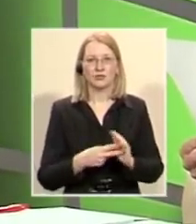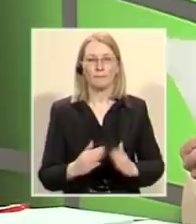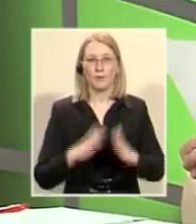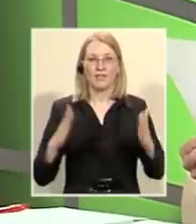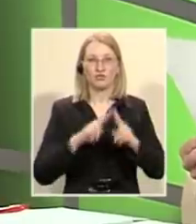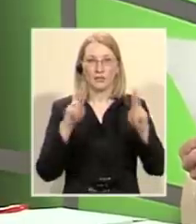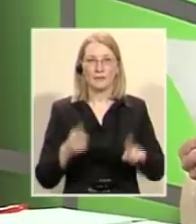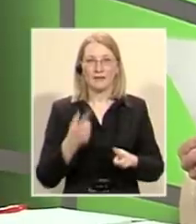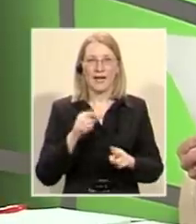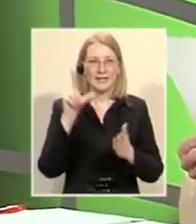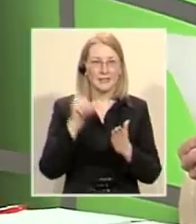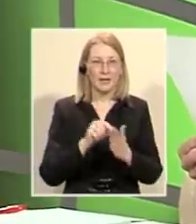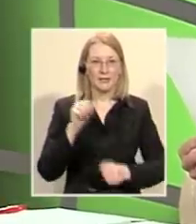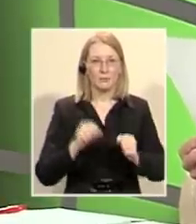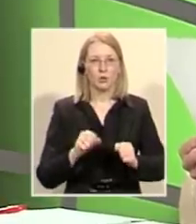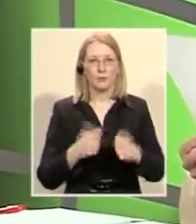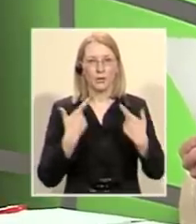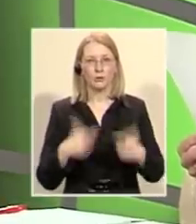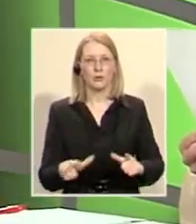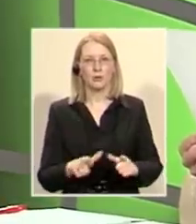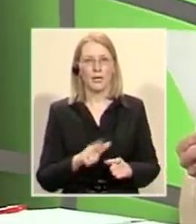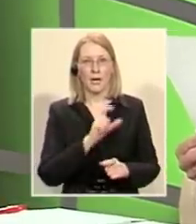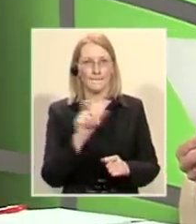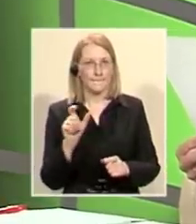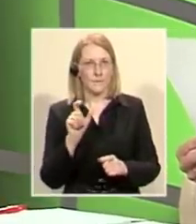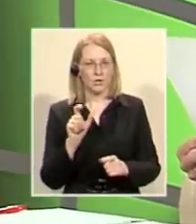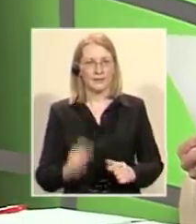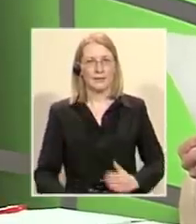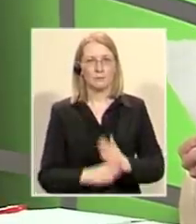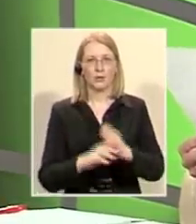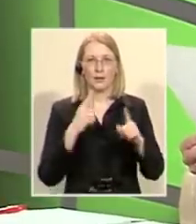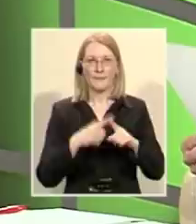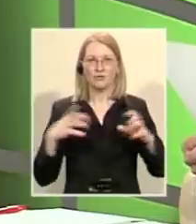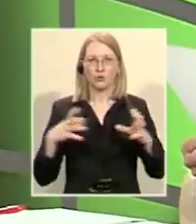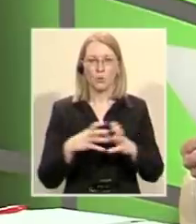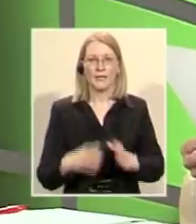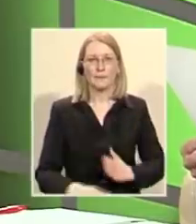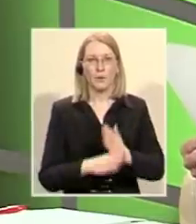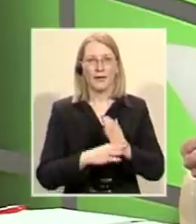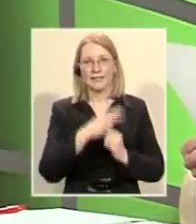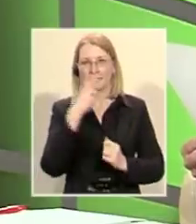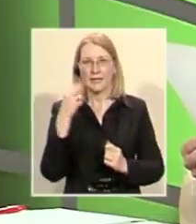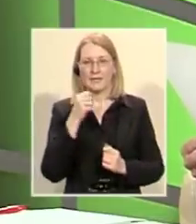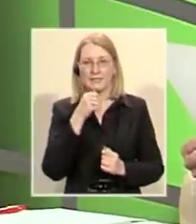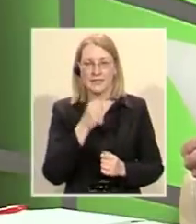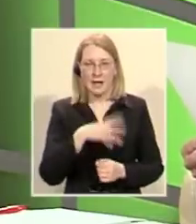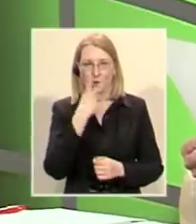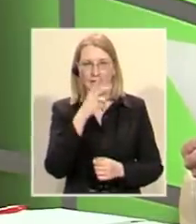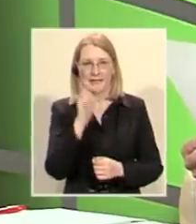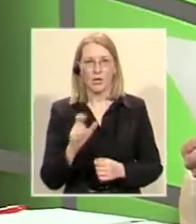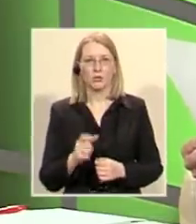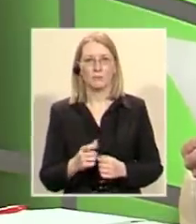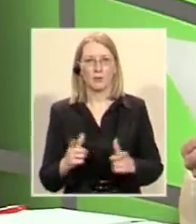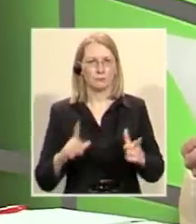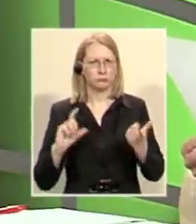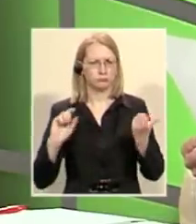smanjiti postupak odobravanja pojedinih pomagala. Upravo skupina pomagala za slijepe i slabovidne osobe doživljava veće izmjene te